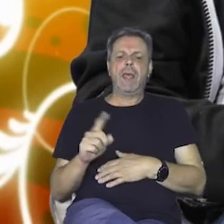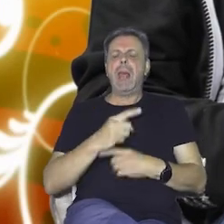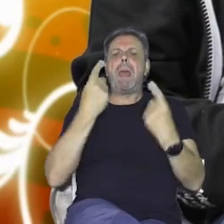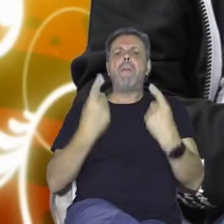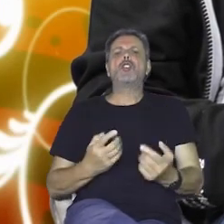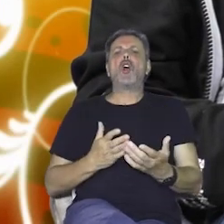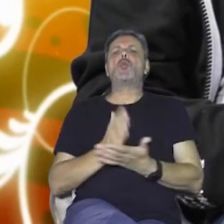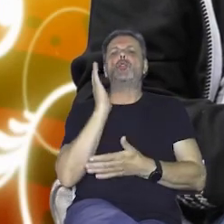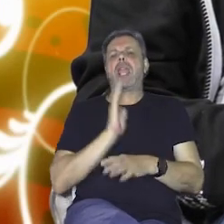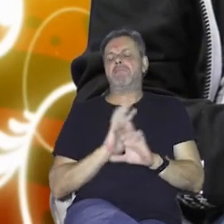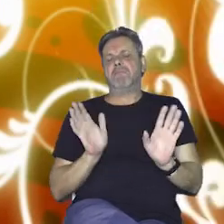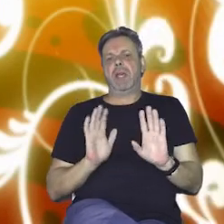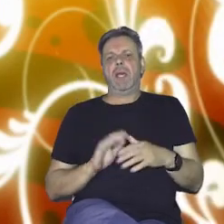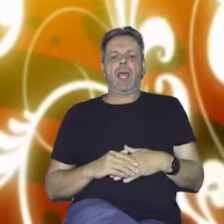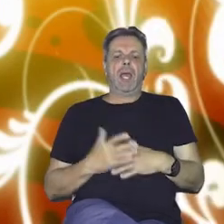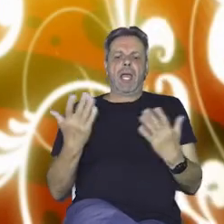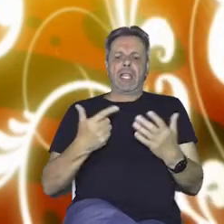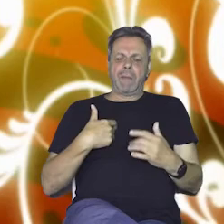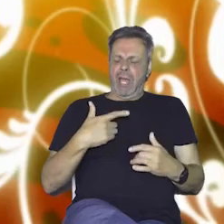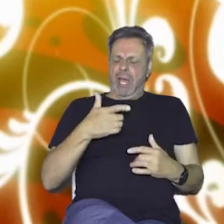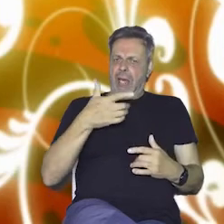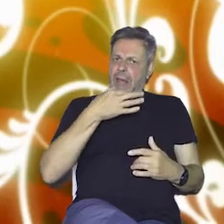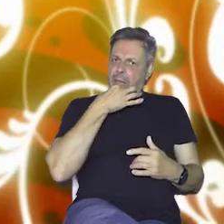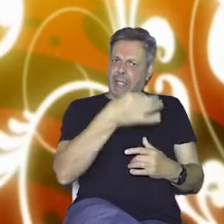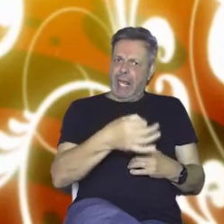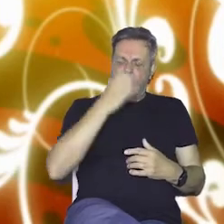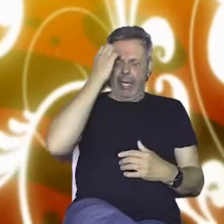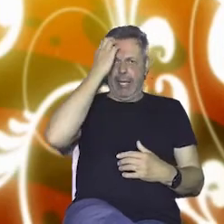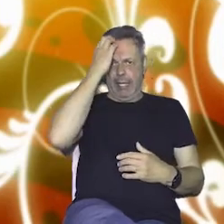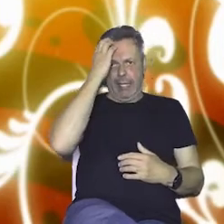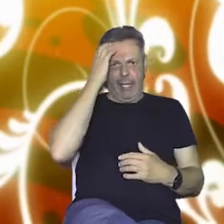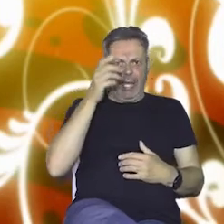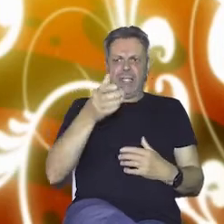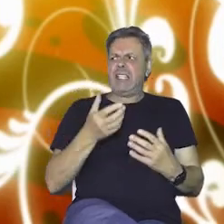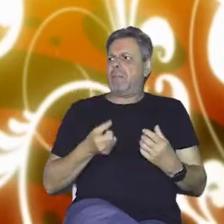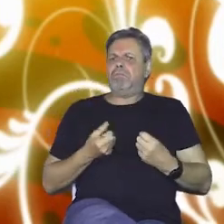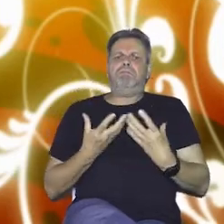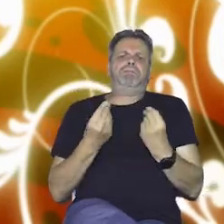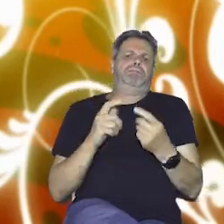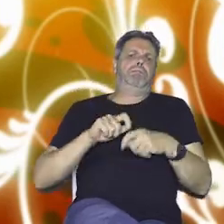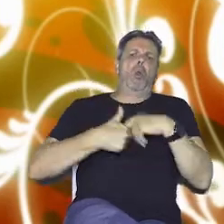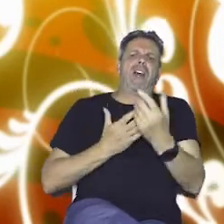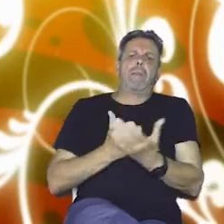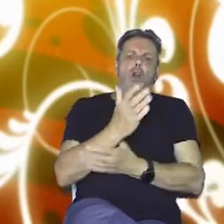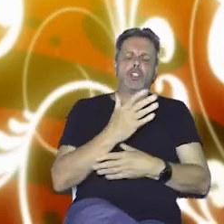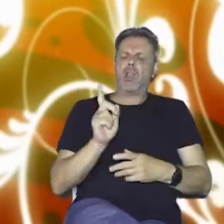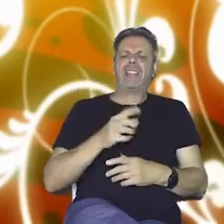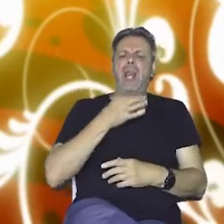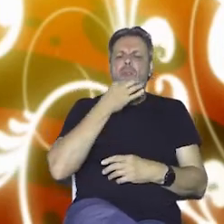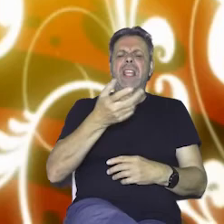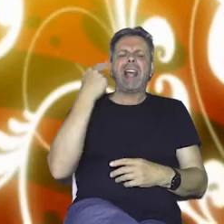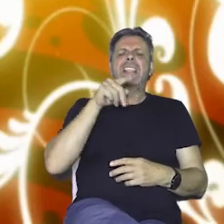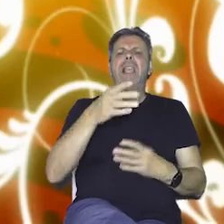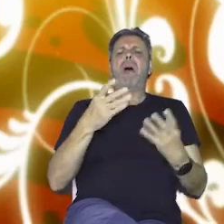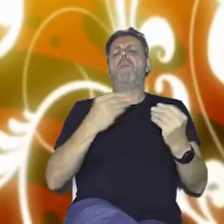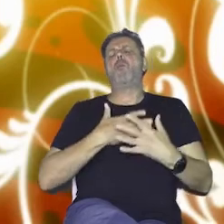slučaj. Ne. I kada bi ja tebe sada pitala, toliko si stvari prošao, neću te pitati jesi li imao